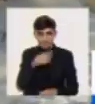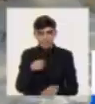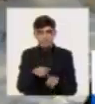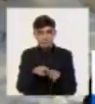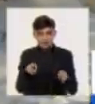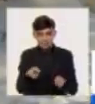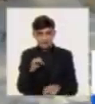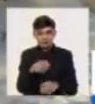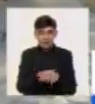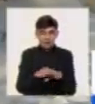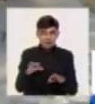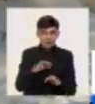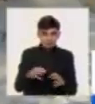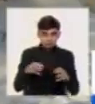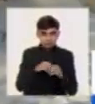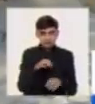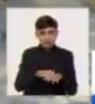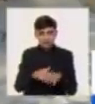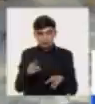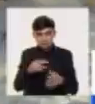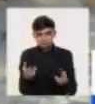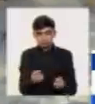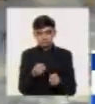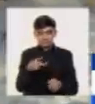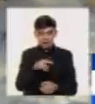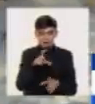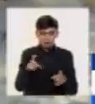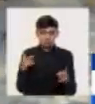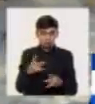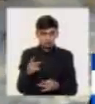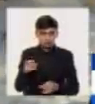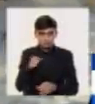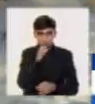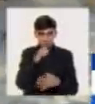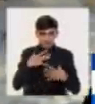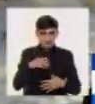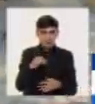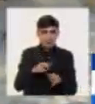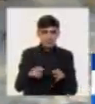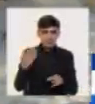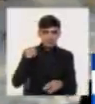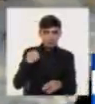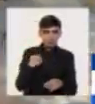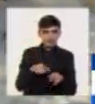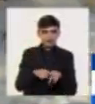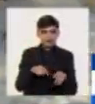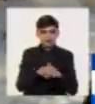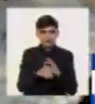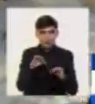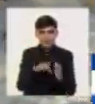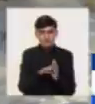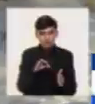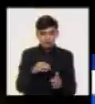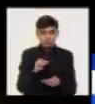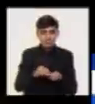шыныменде халықтан шыққан, халықтың жаңа мүдделерін қорғайтын азаматтар керек. Ол үшін біз бұрынғы жаңа мажоритарлық